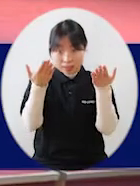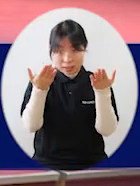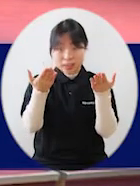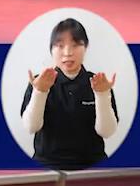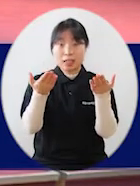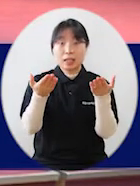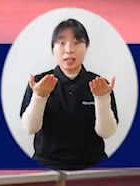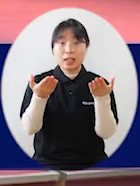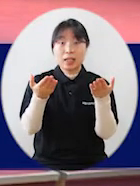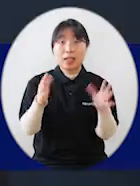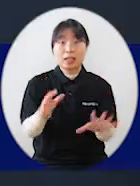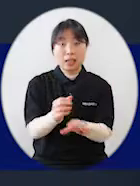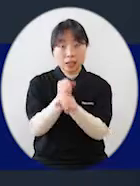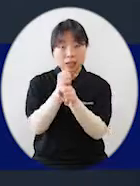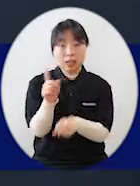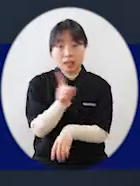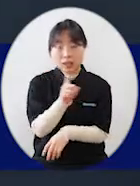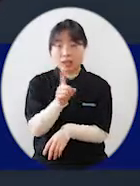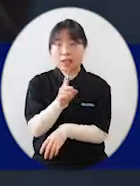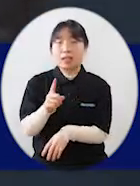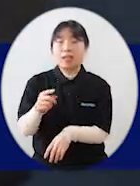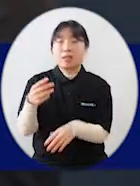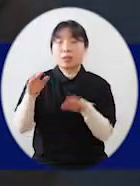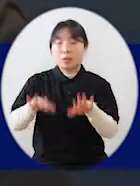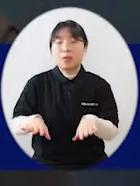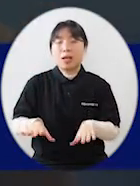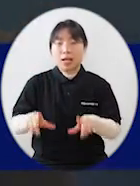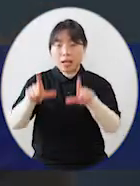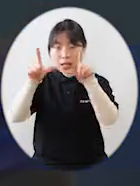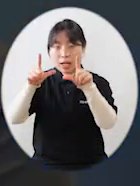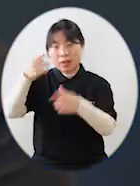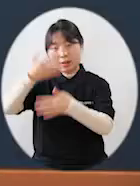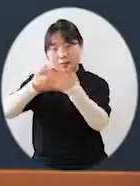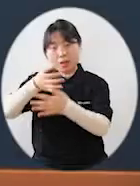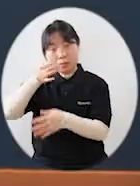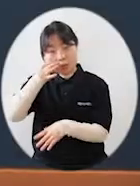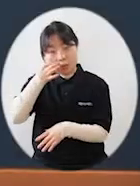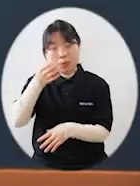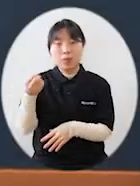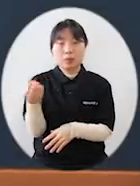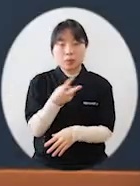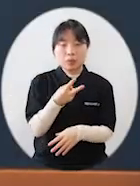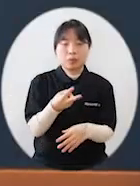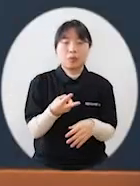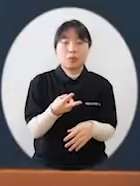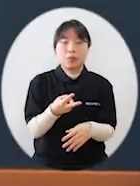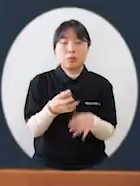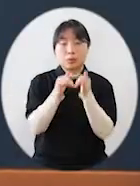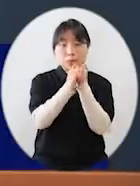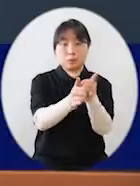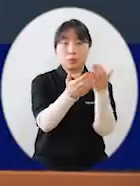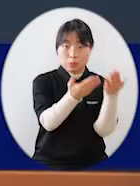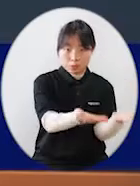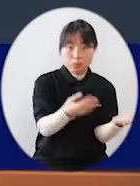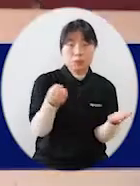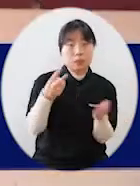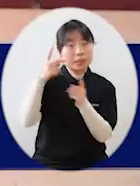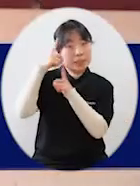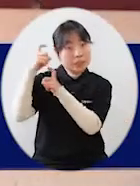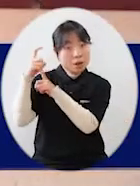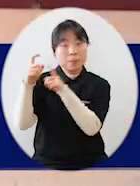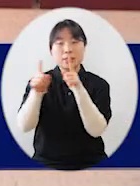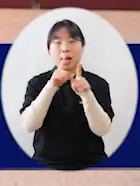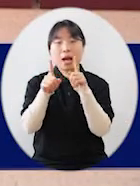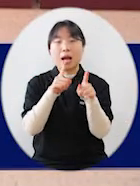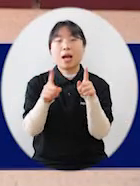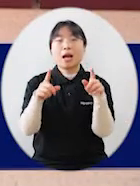2020년 활동 내역 영상 시청과 유공자 표창, 기념사 축사 등의 순으로 진행됐으며 수상자들은 서로의